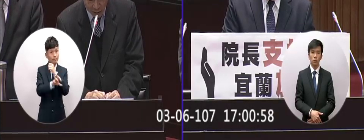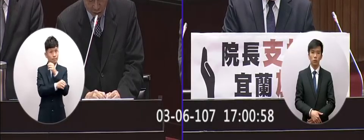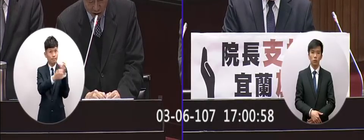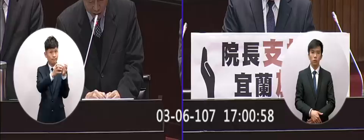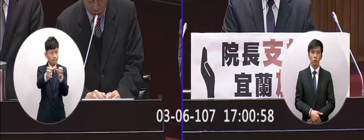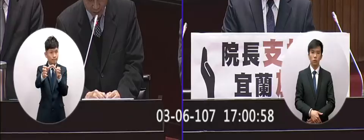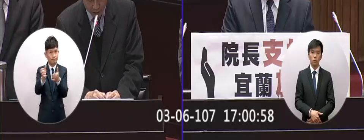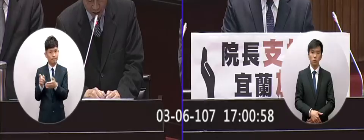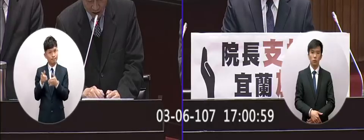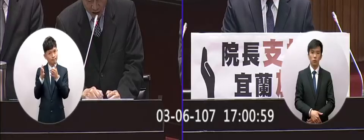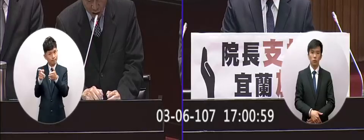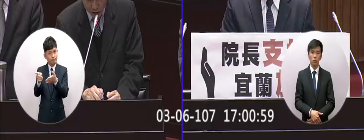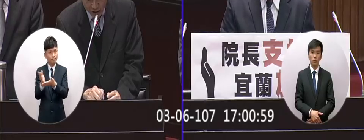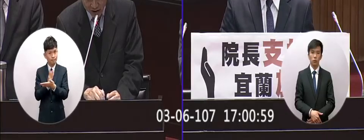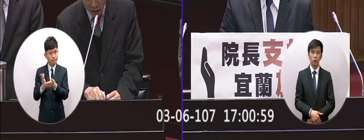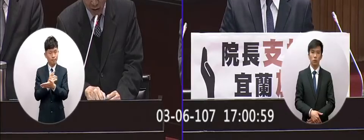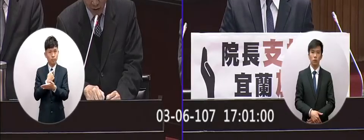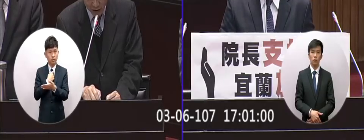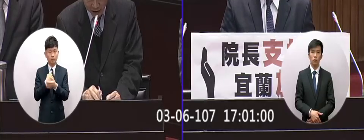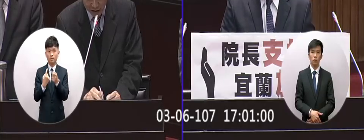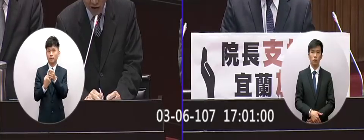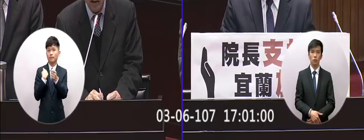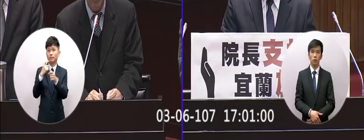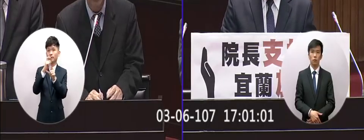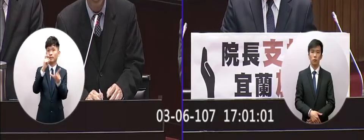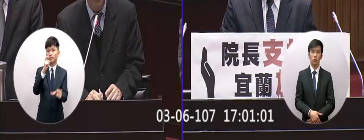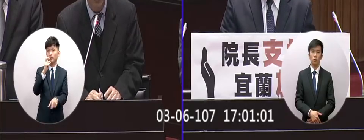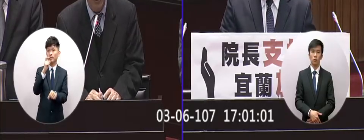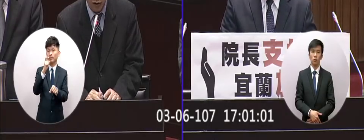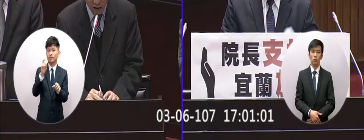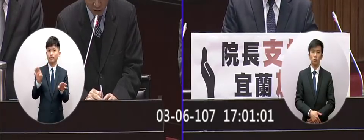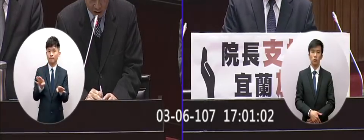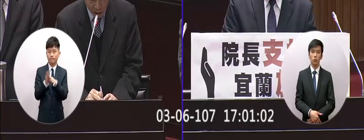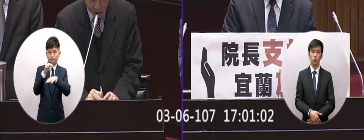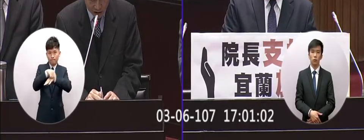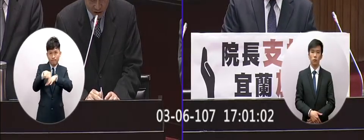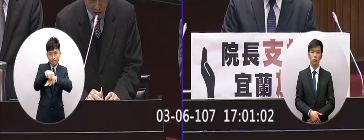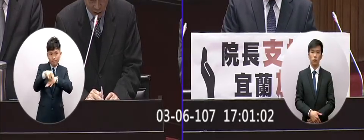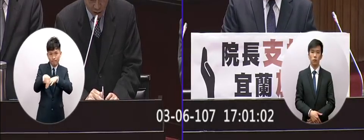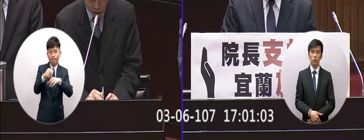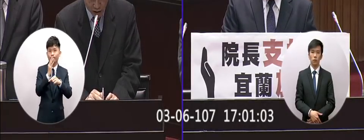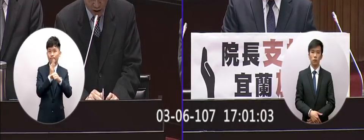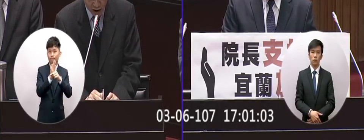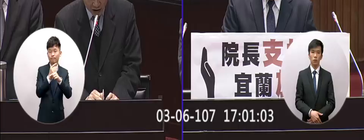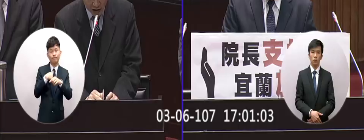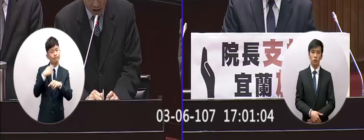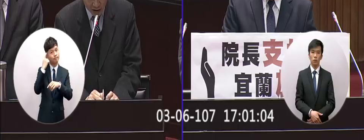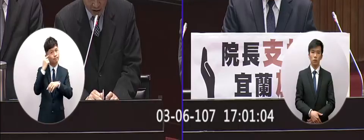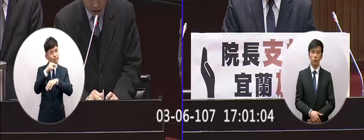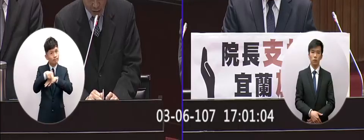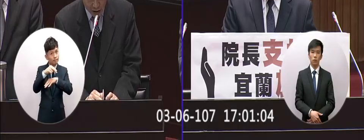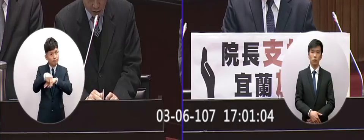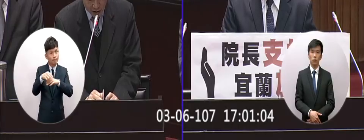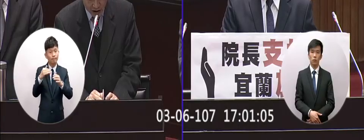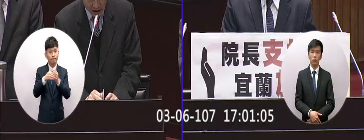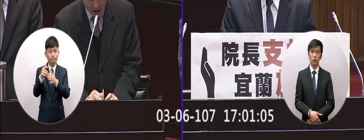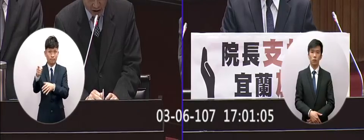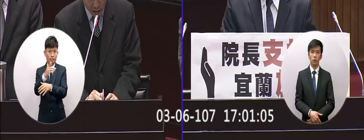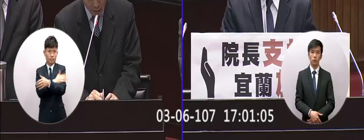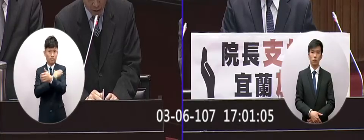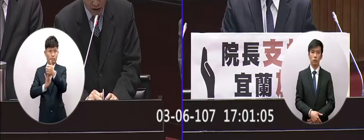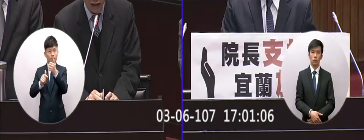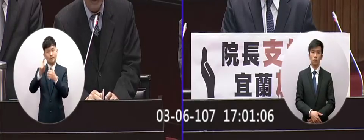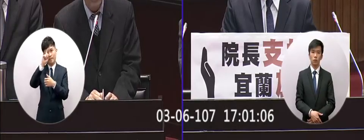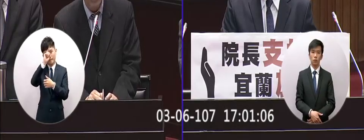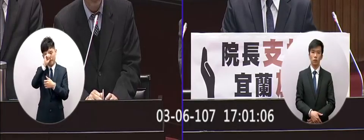个评估项目，在去年10月份已经启动它的规划作业。我相信这个规划作业像陈委员所期待